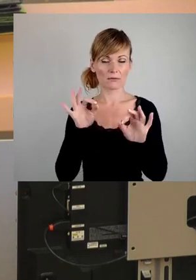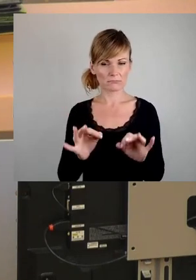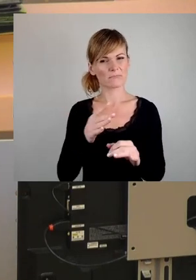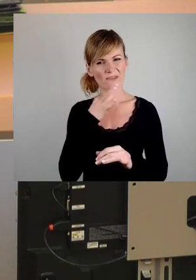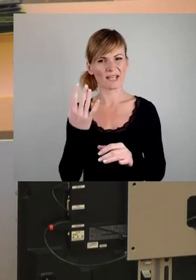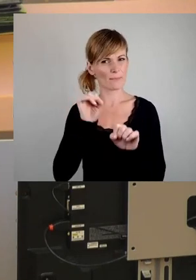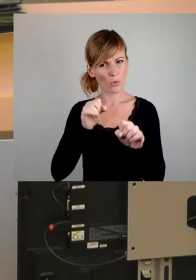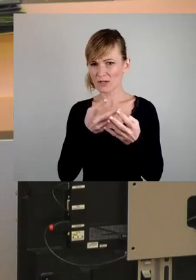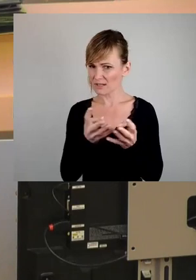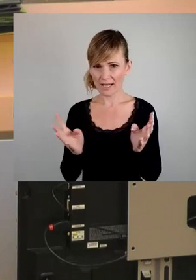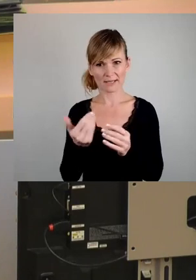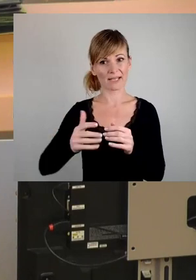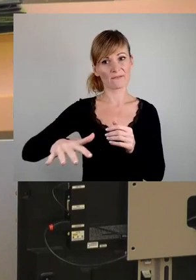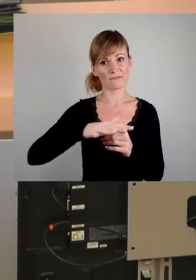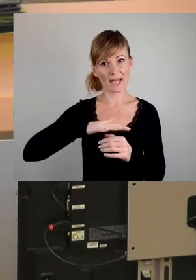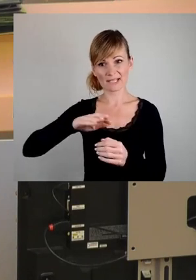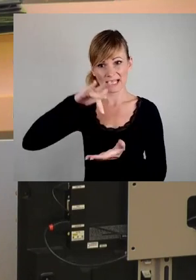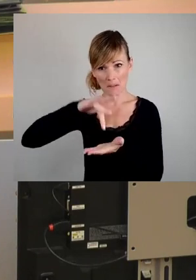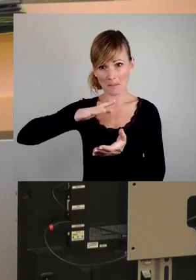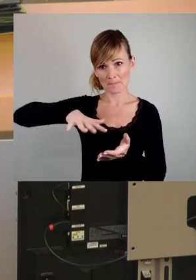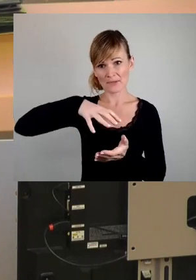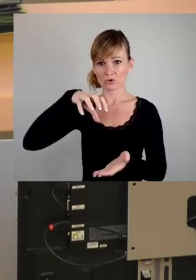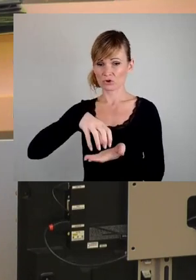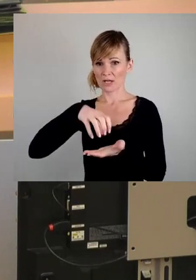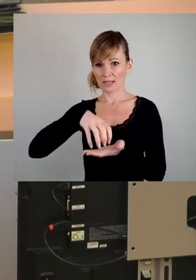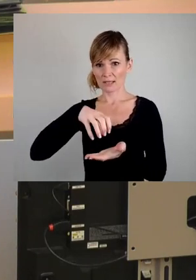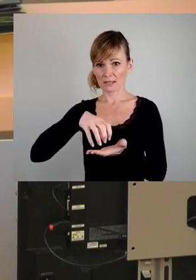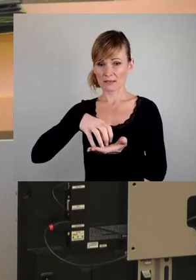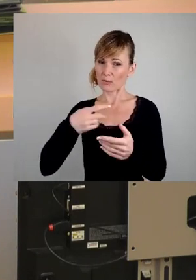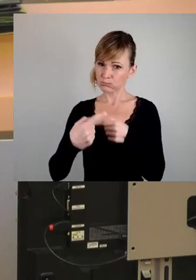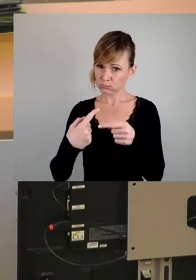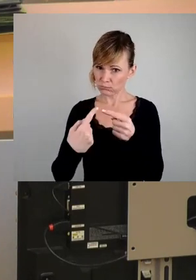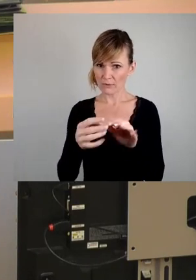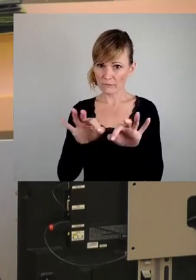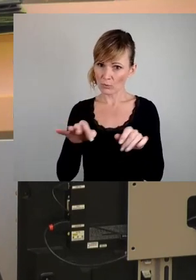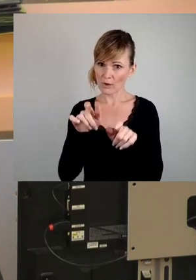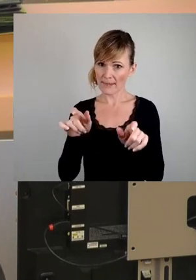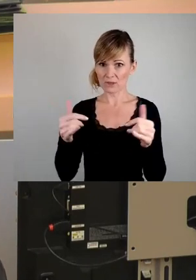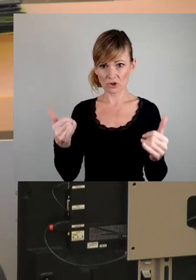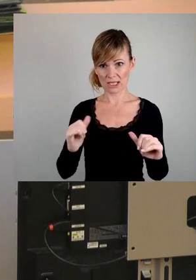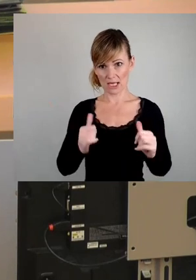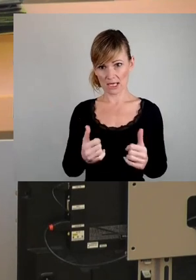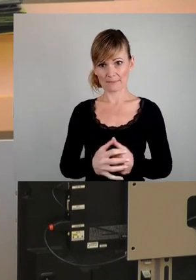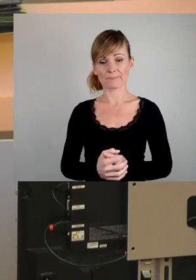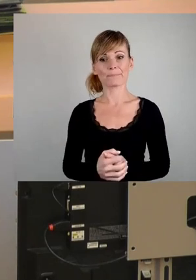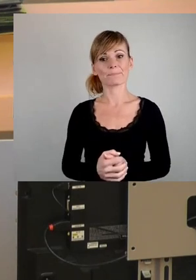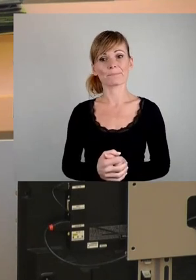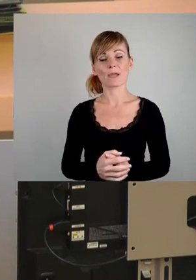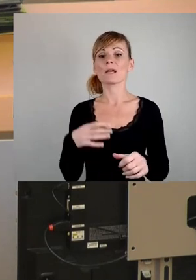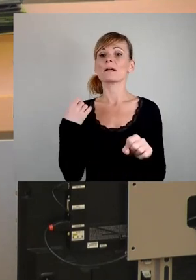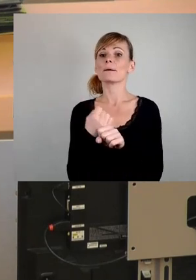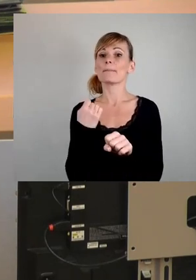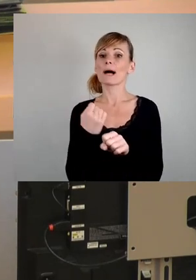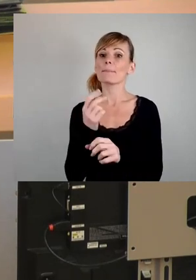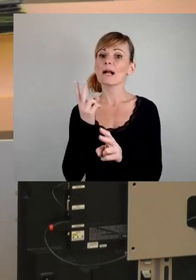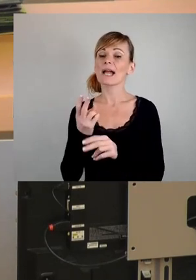Fläche innerhalb der Stadt zu entwickeln für die Menschen, die in dieser Stadt leben. Die Machbarkeitsstudie spannt den Bogen von der Vergangenheit Dresdens